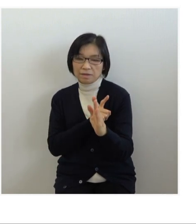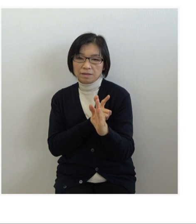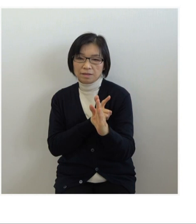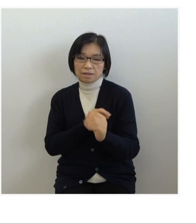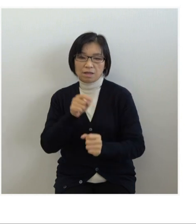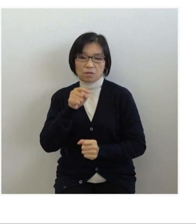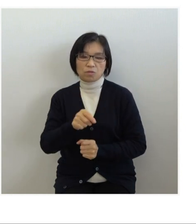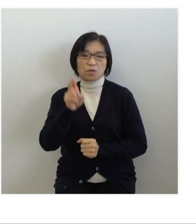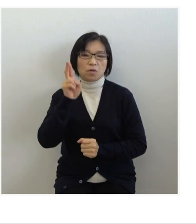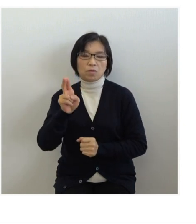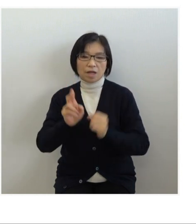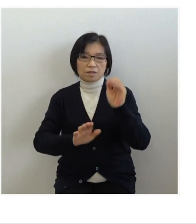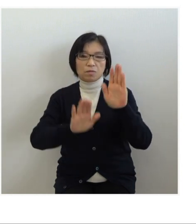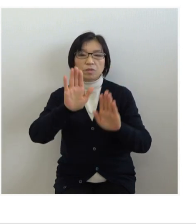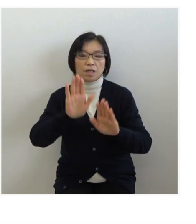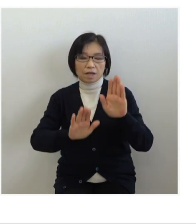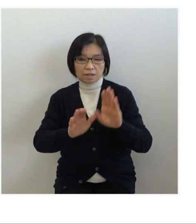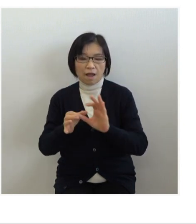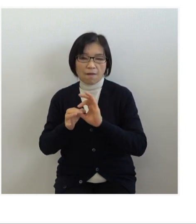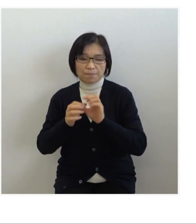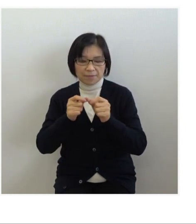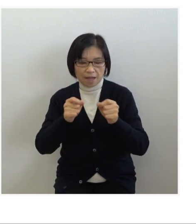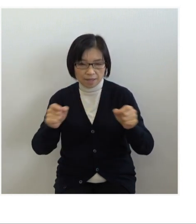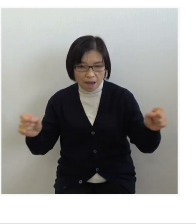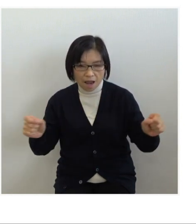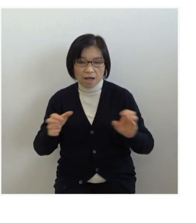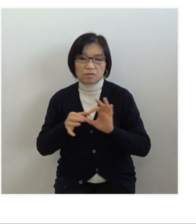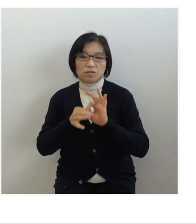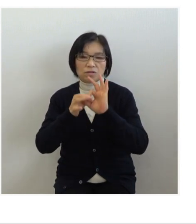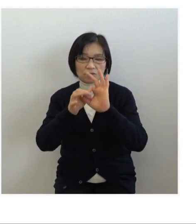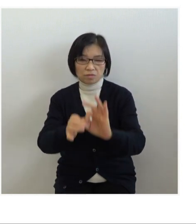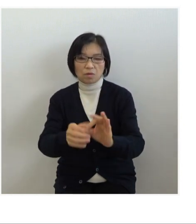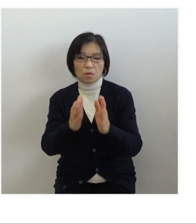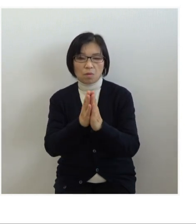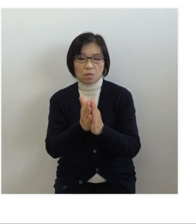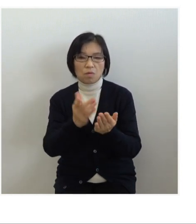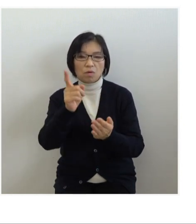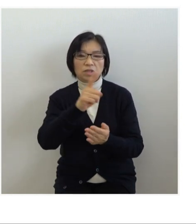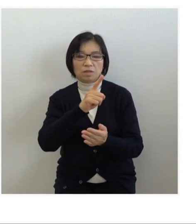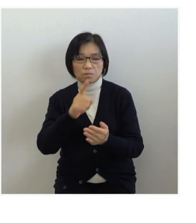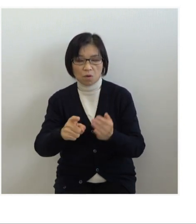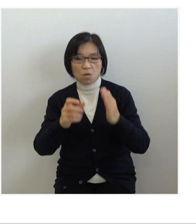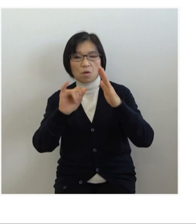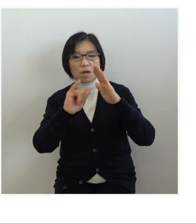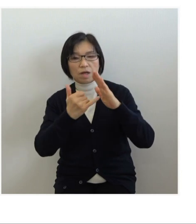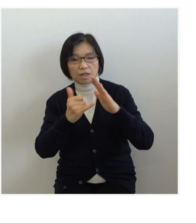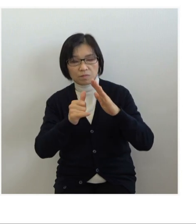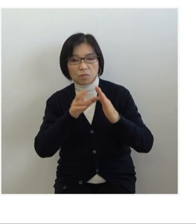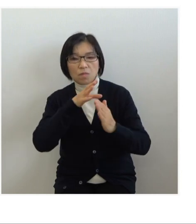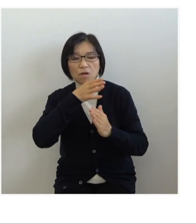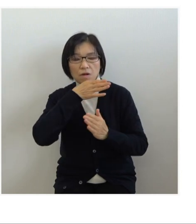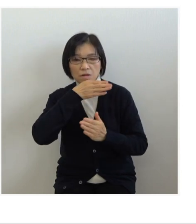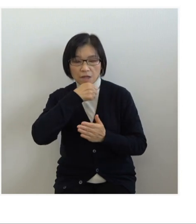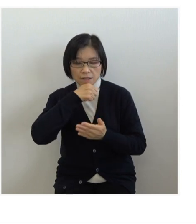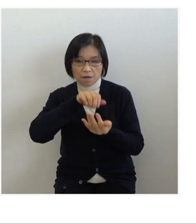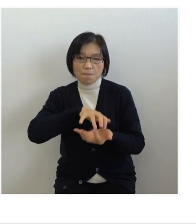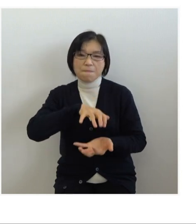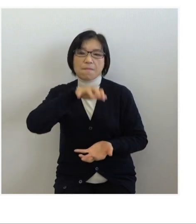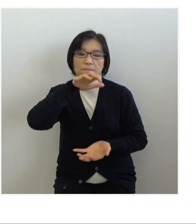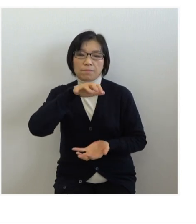このような状態が長く続くと、ご本人もご家族も年齢を重ねるなど